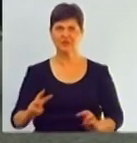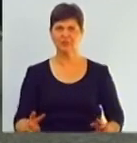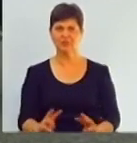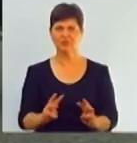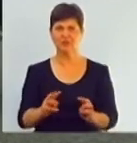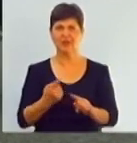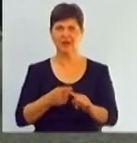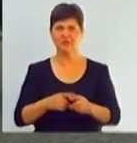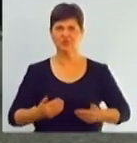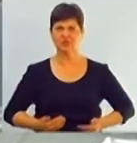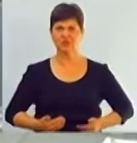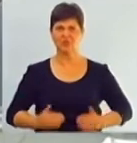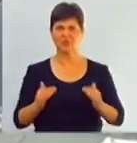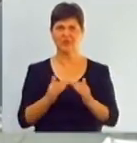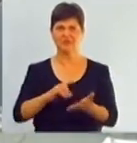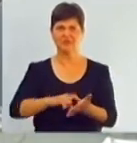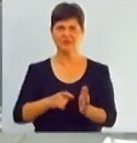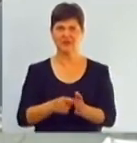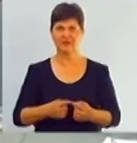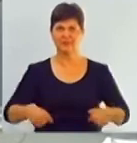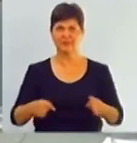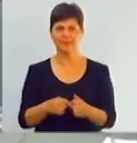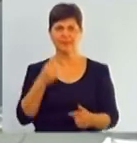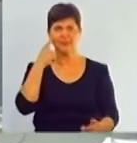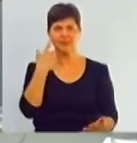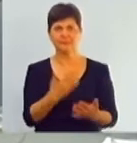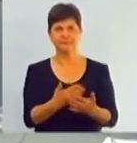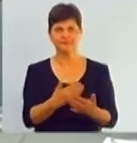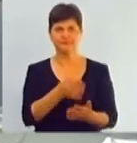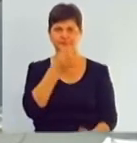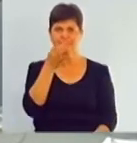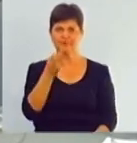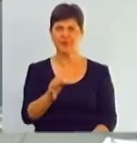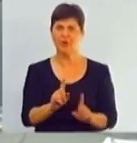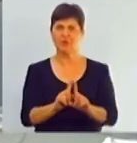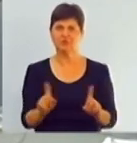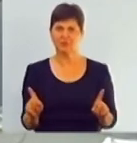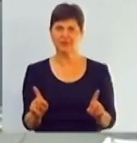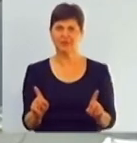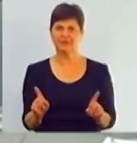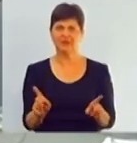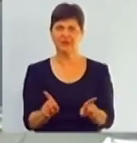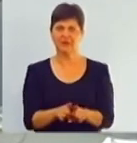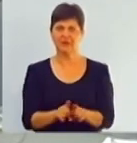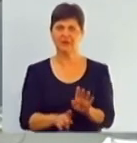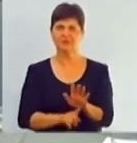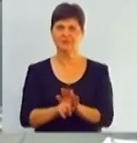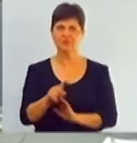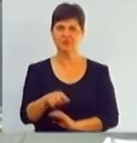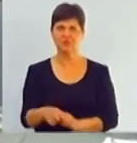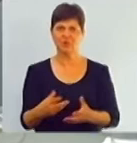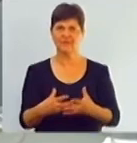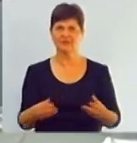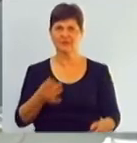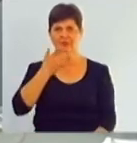секторі. Скажіть, будь ласка, якісь особливі риси ось такого, ось початку цього